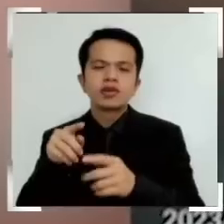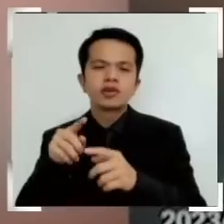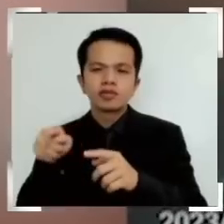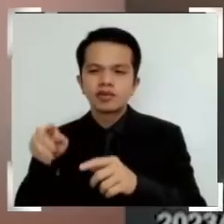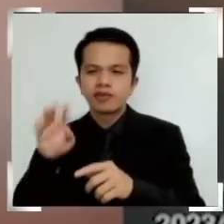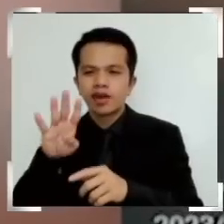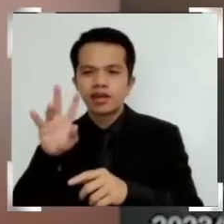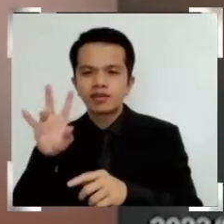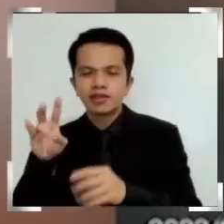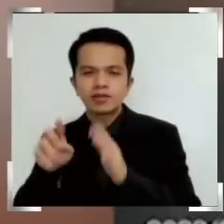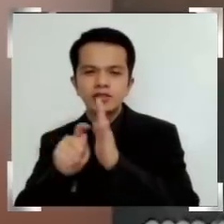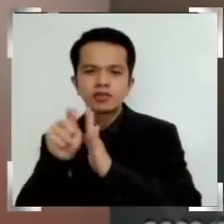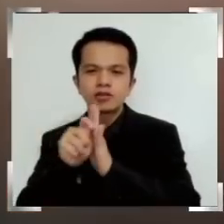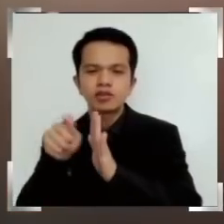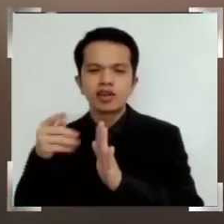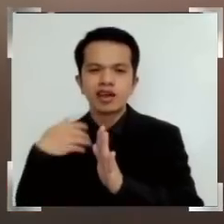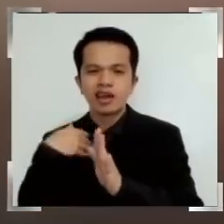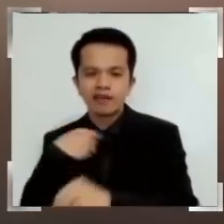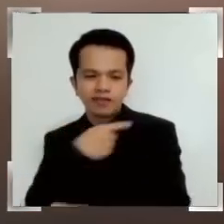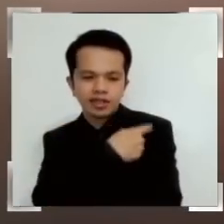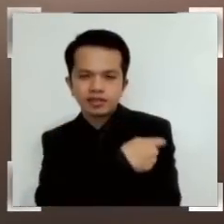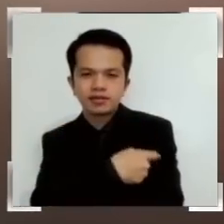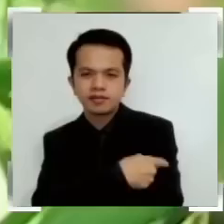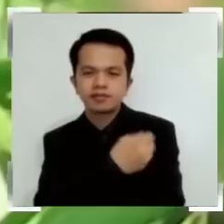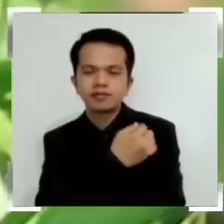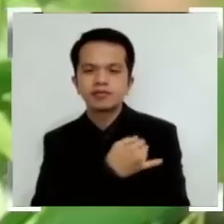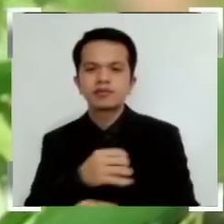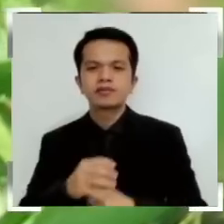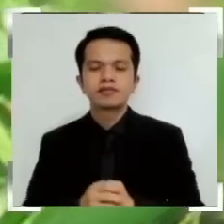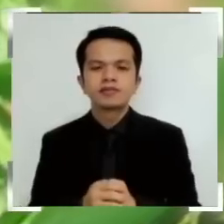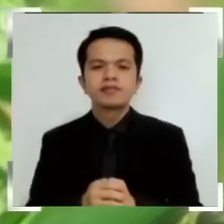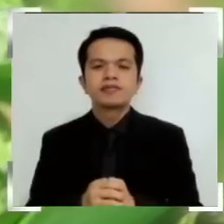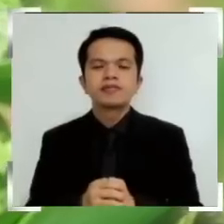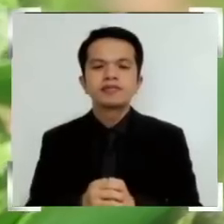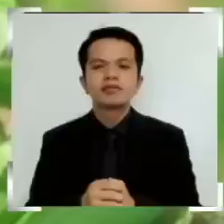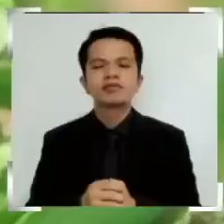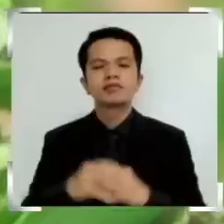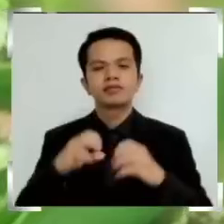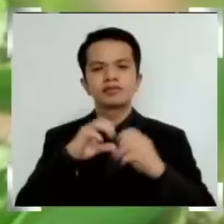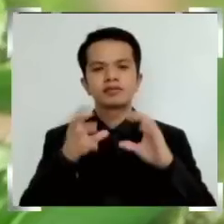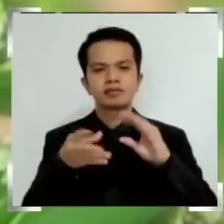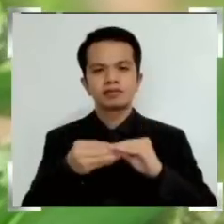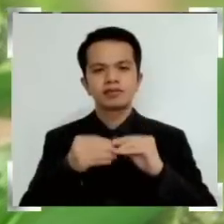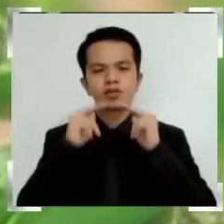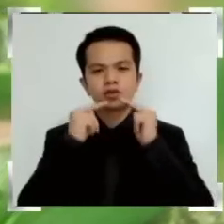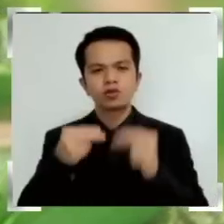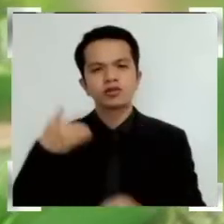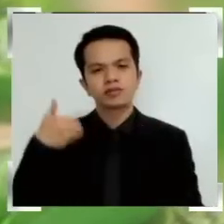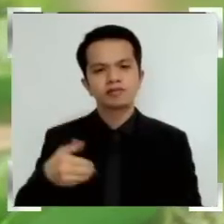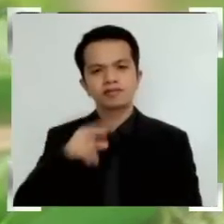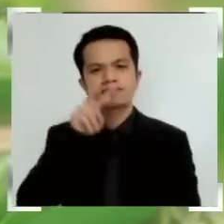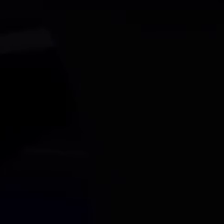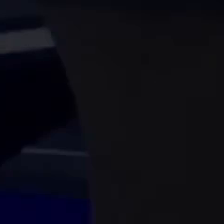sa kamay at braso. Para sa GMA Integrated News, John Consulta ang inyong